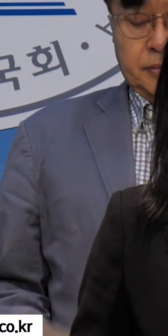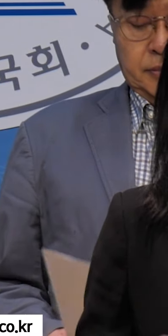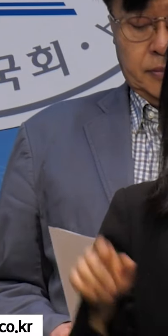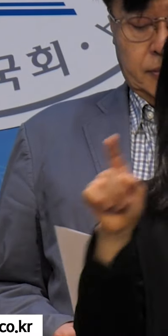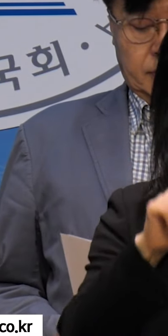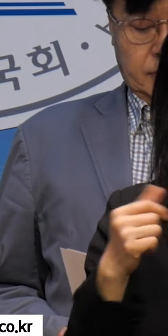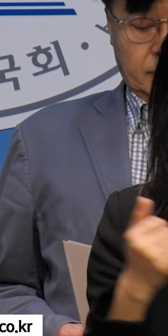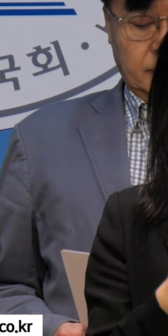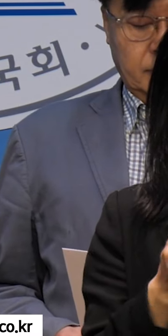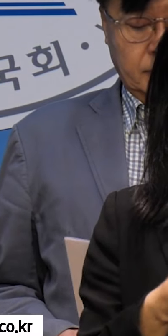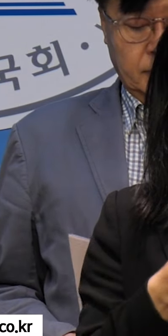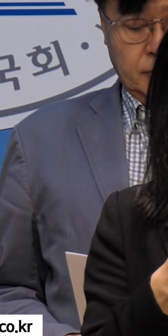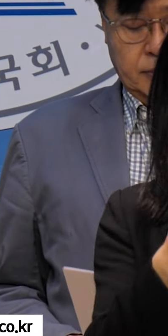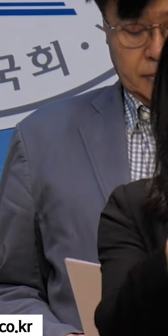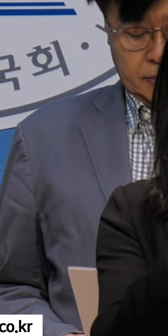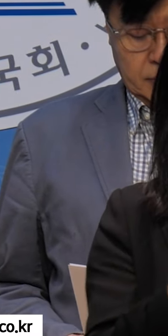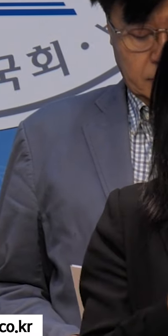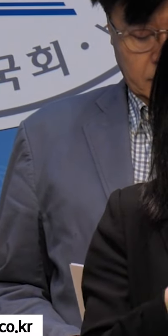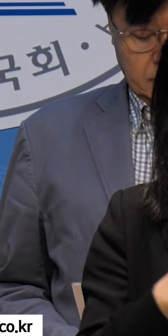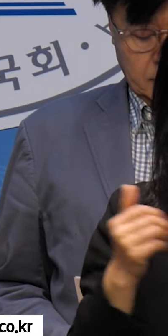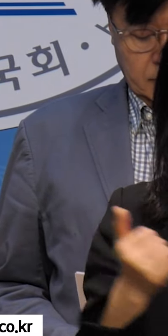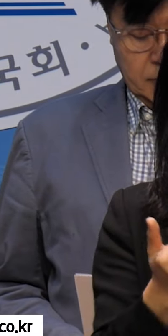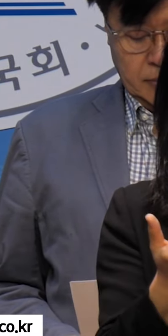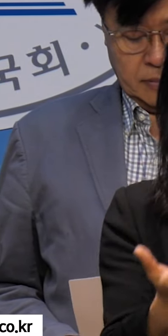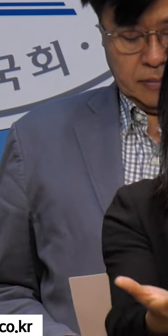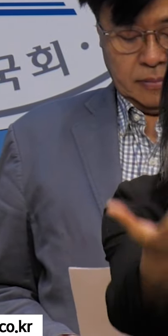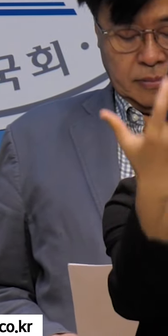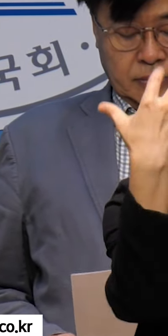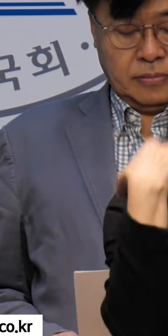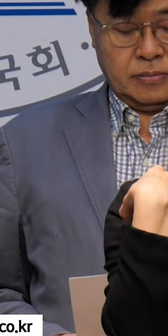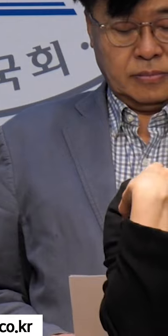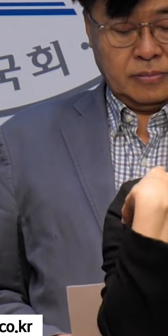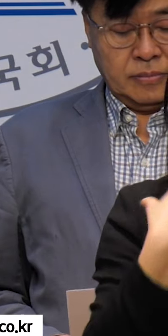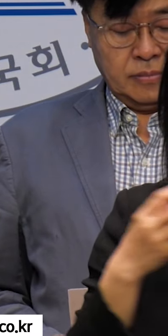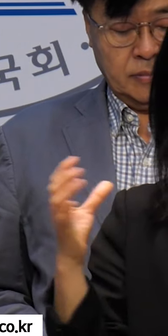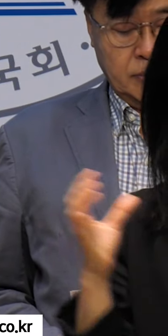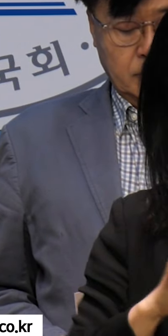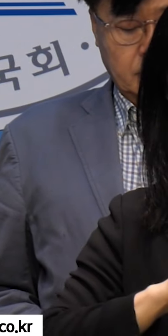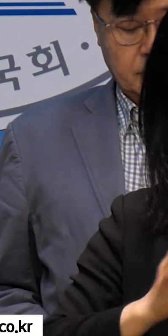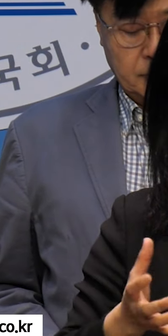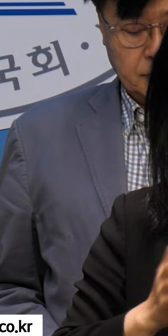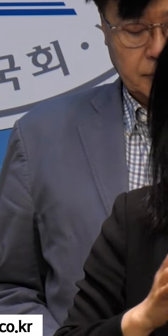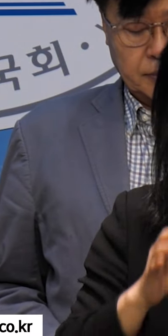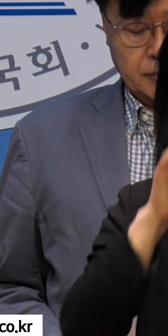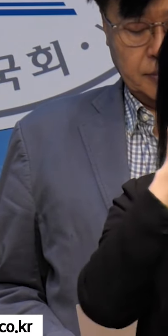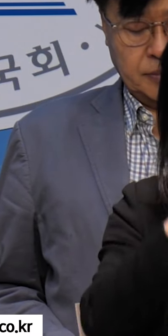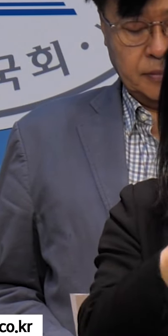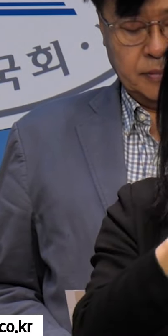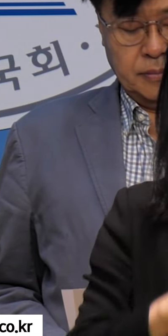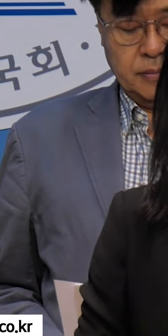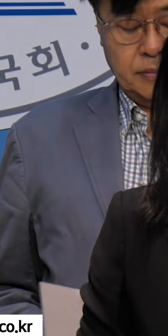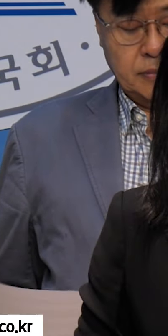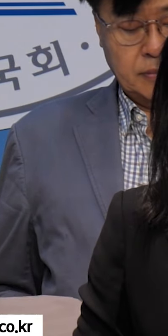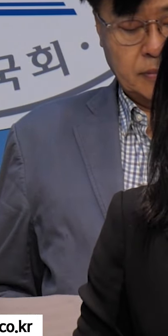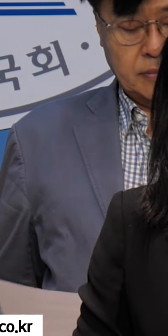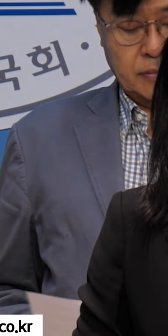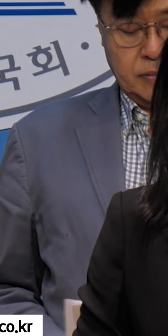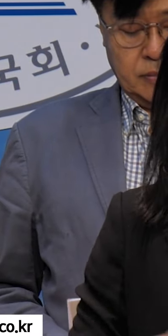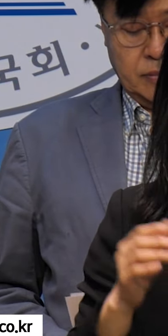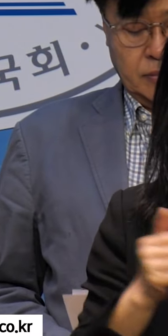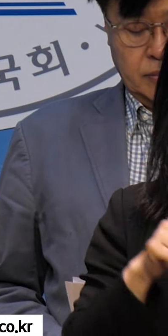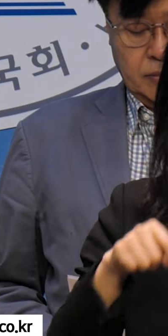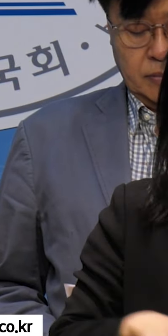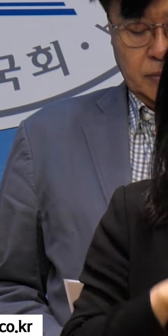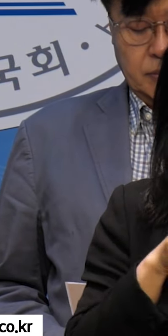전국회의에서 제안하는 내용들을 저희 국회가 또 저 이성근 국회의원과 또 신정은 국회의원이 중심이 되어서 국회